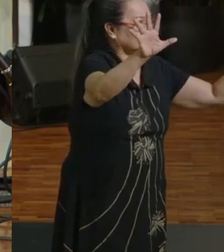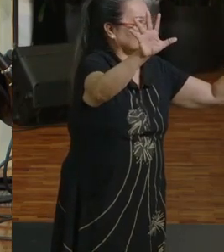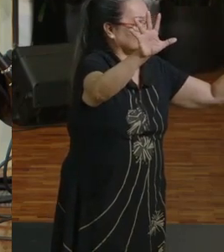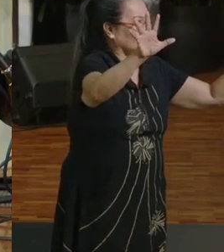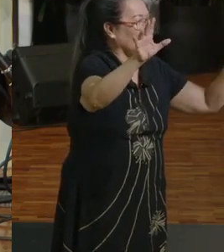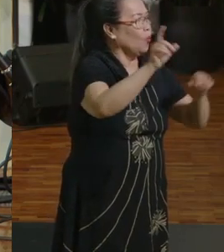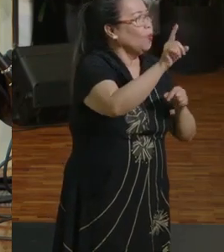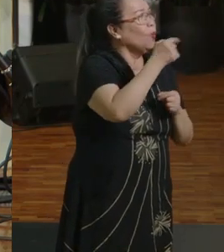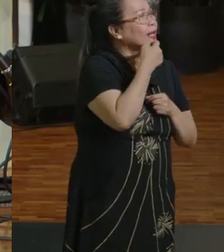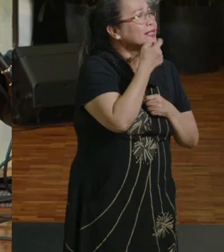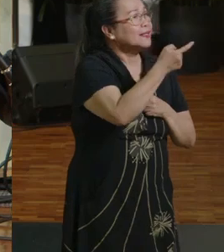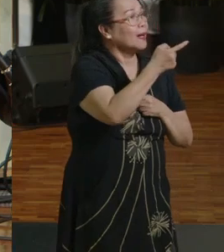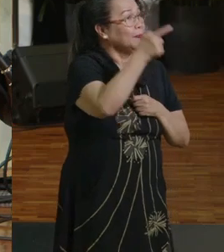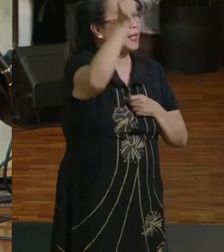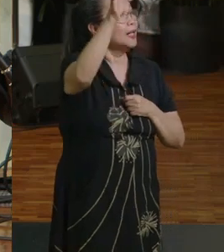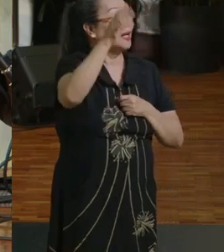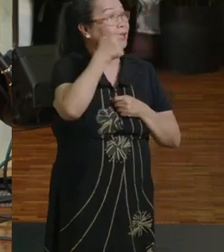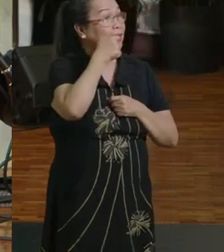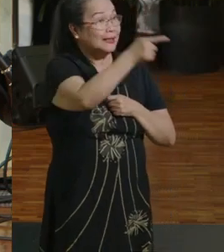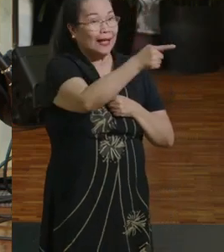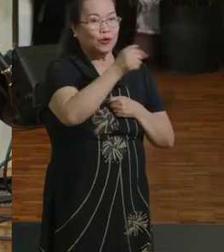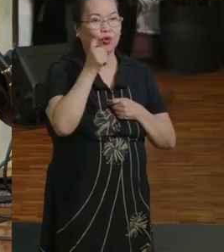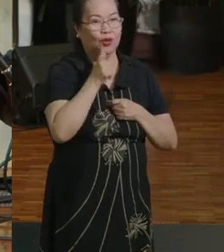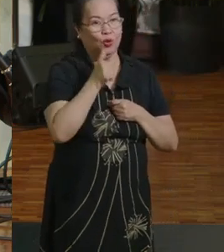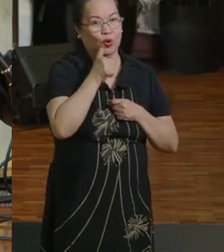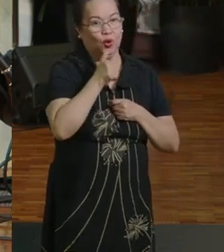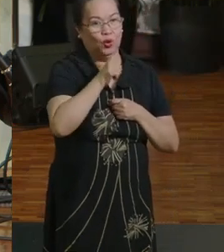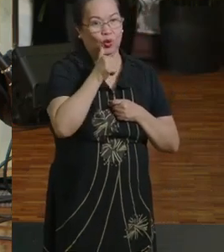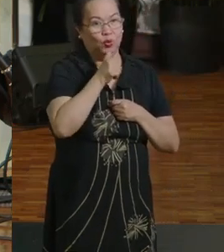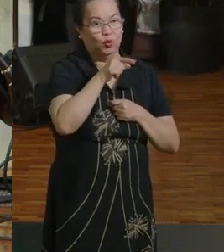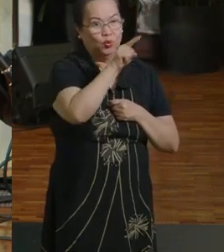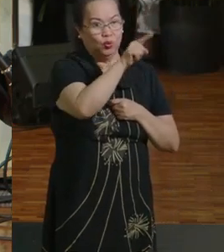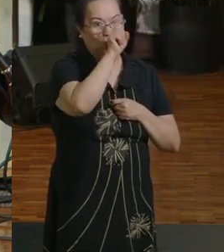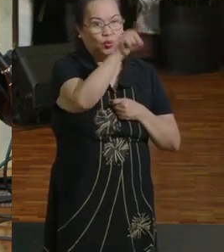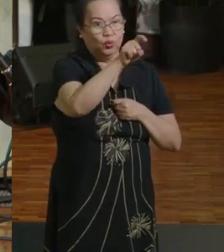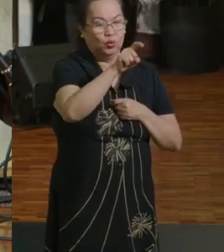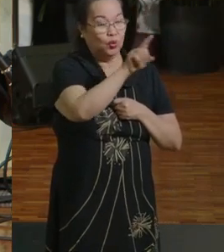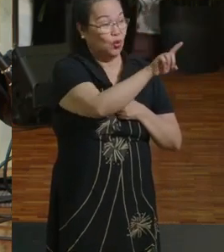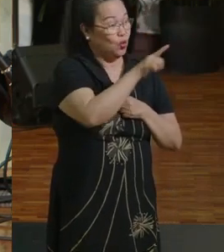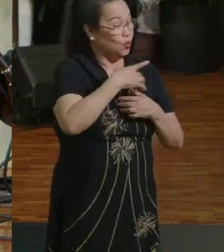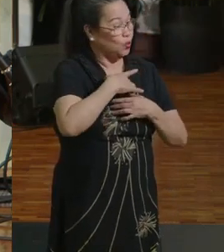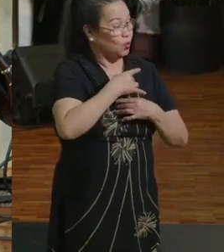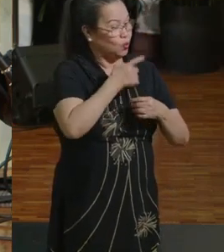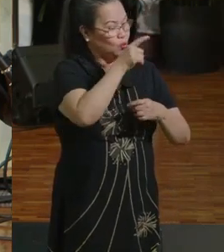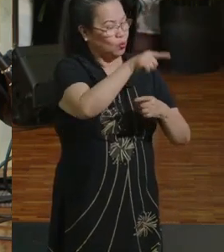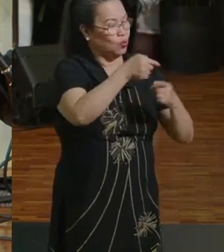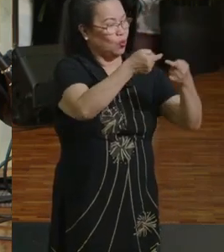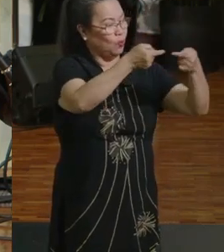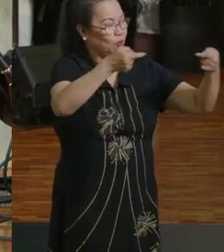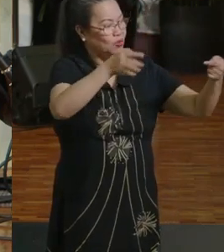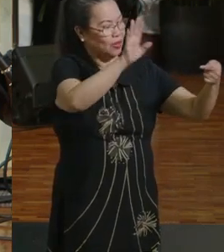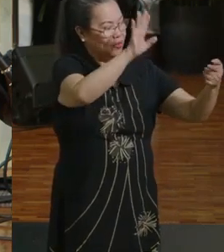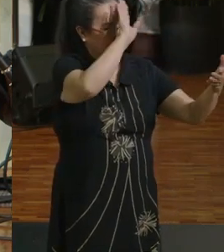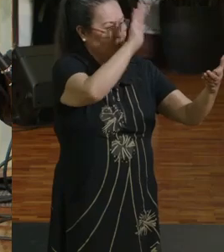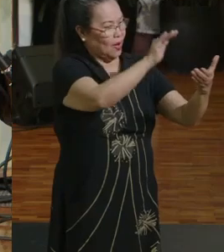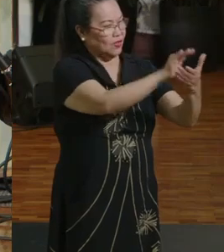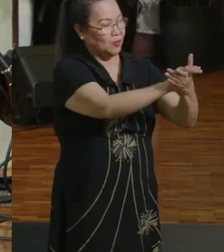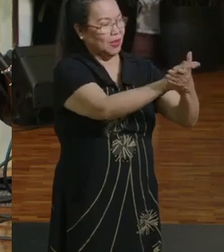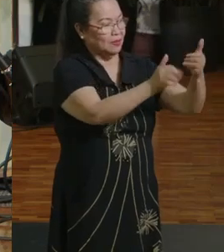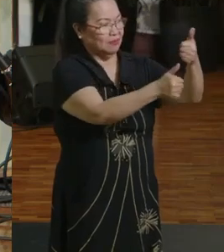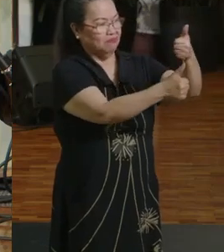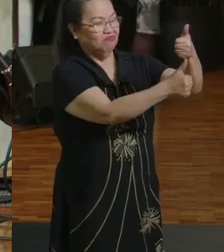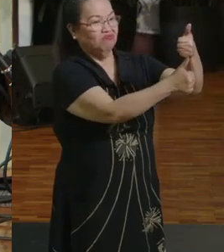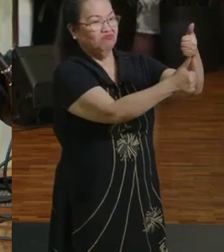na sinabi ng Panginoon yon sa babae. No? Your desire shall be contrary to your